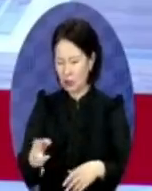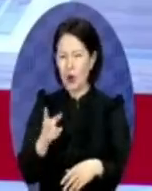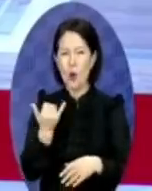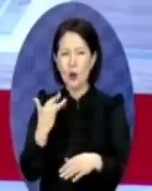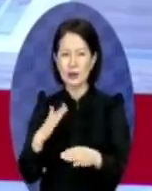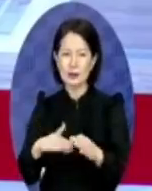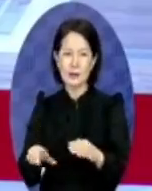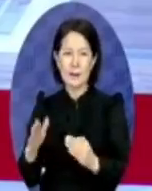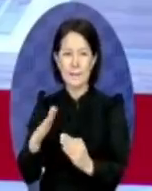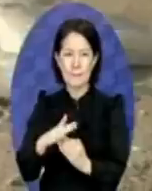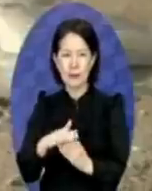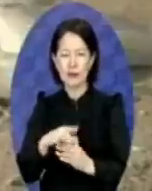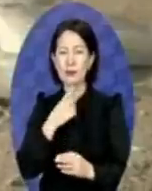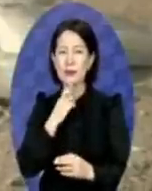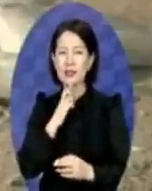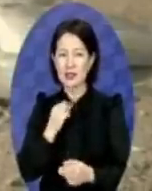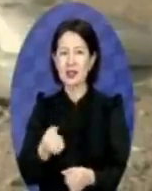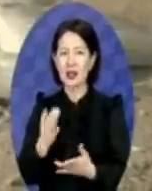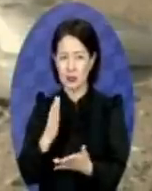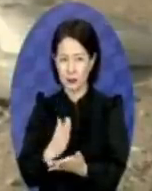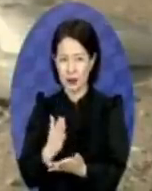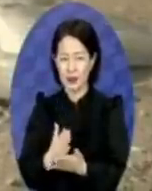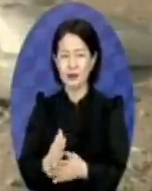учирч байна.